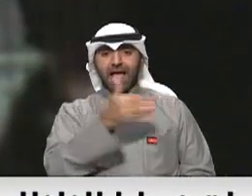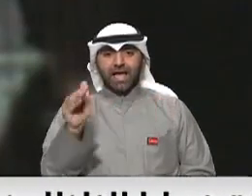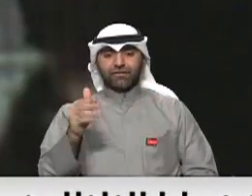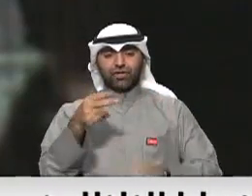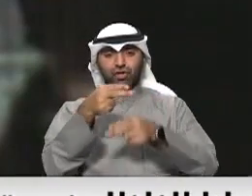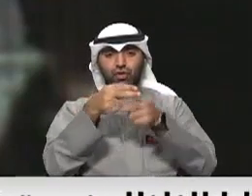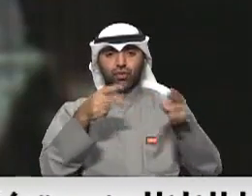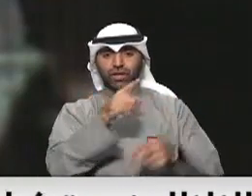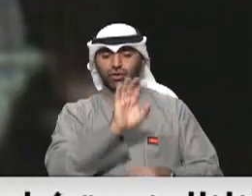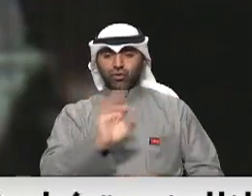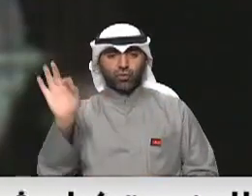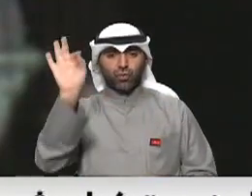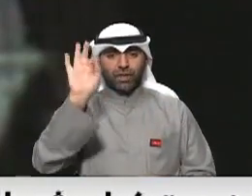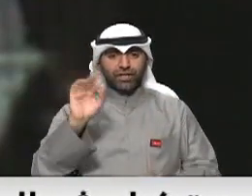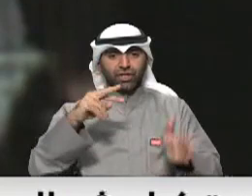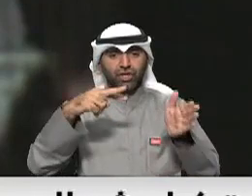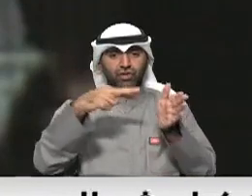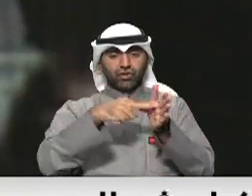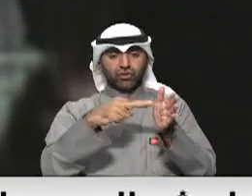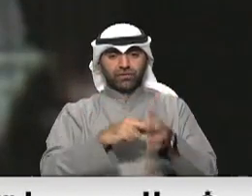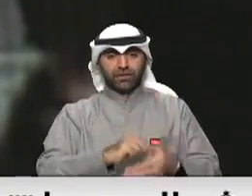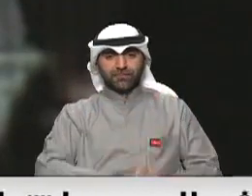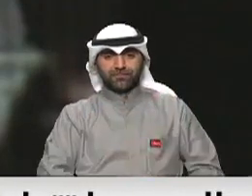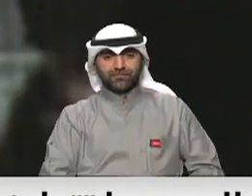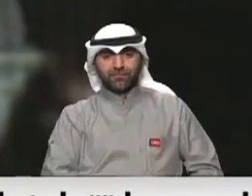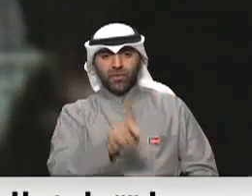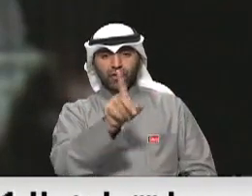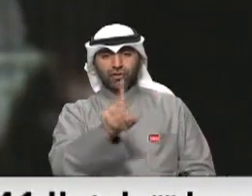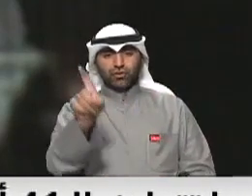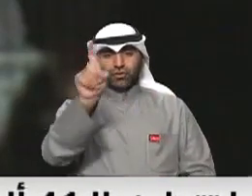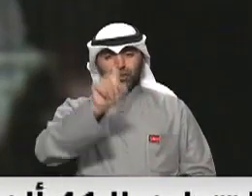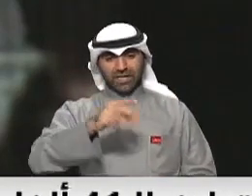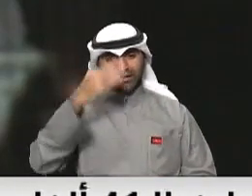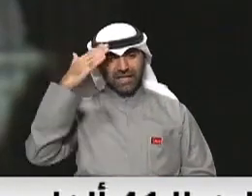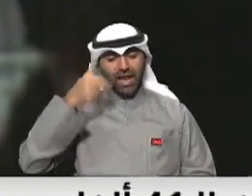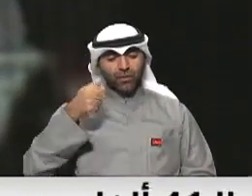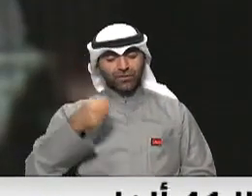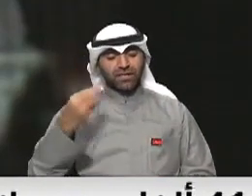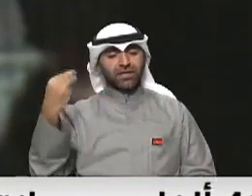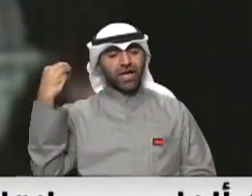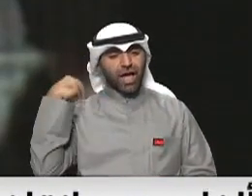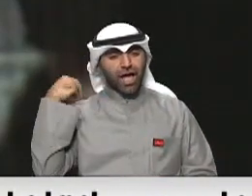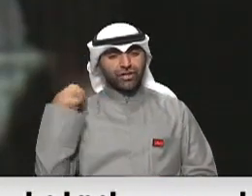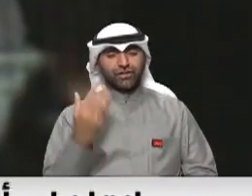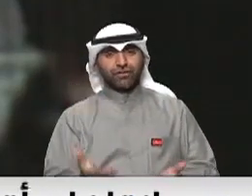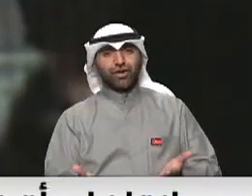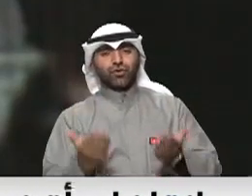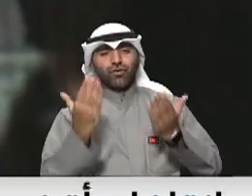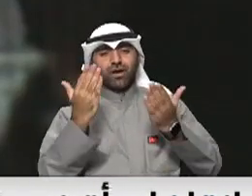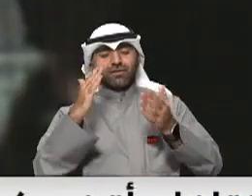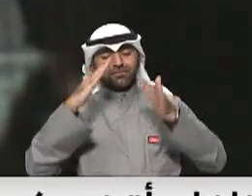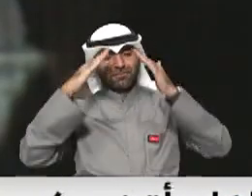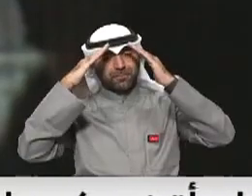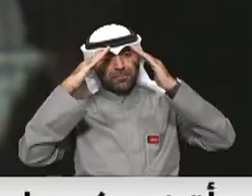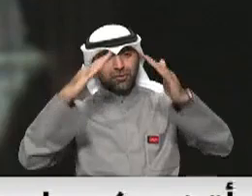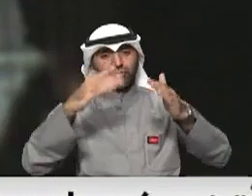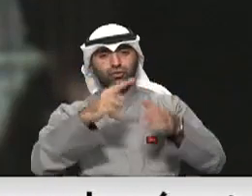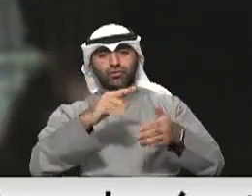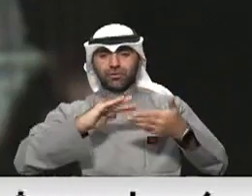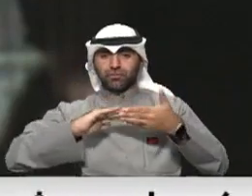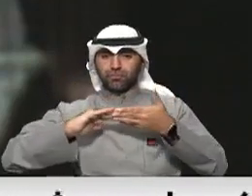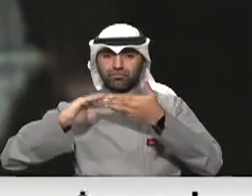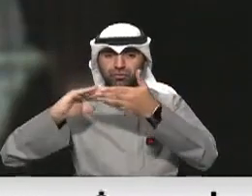المصباح. يعطيك العافية أستاذ محمود وأجزاكم الله خير. بداية، كيف تسير عملية الإغاثة مع مرور